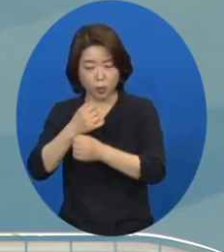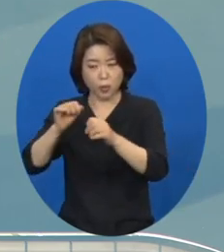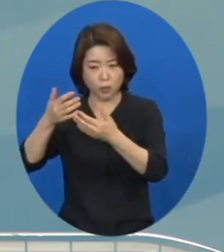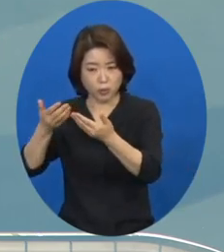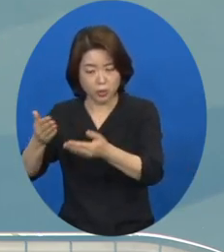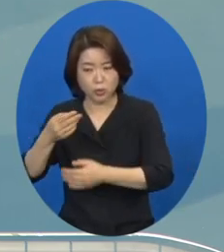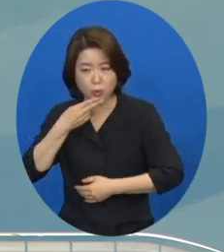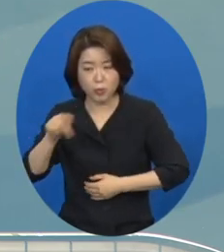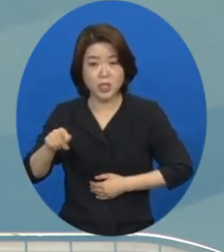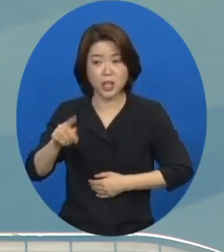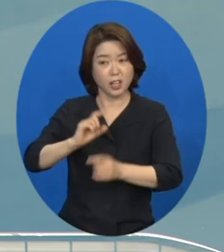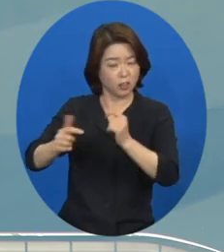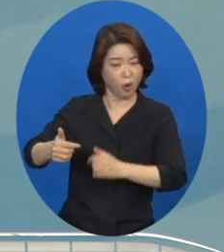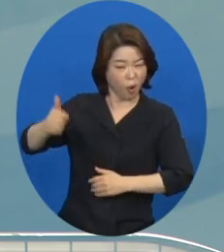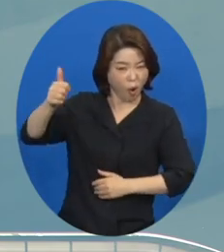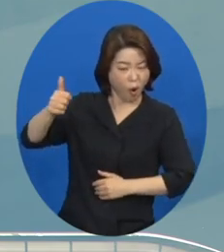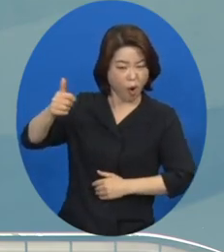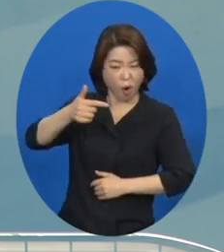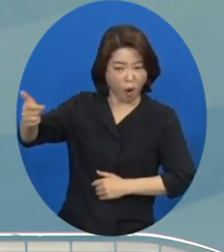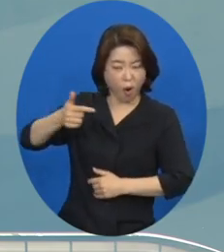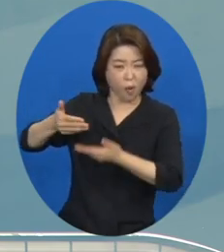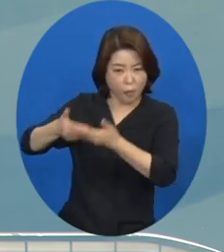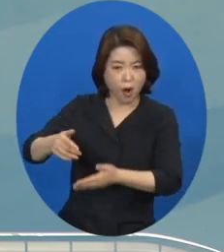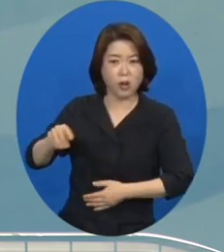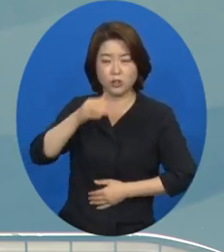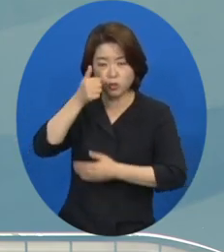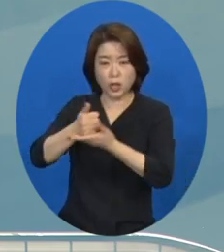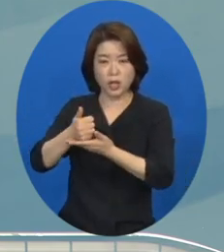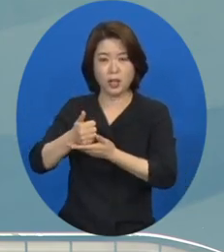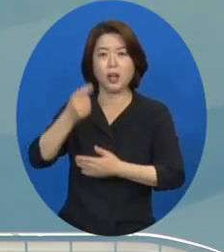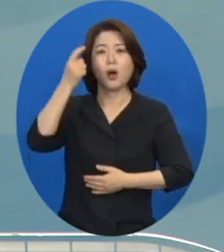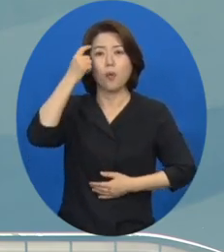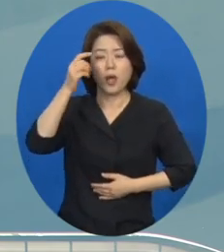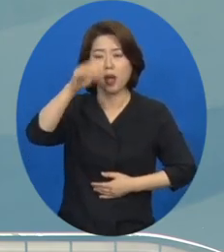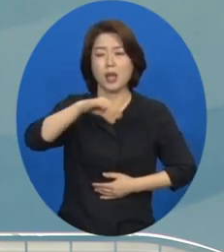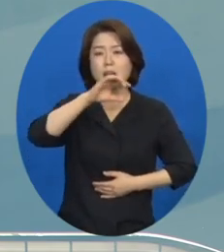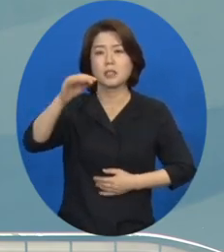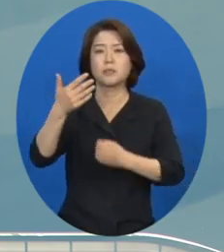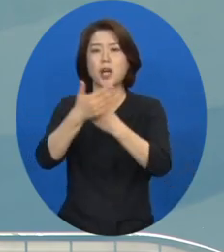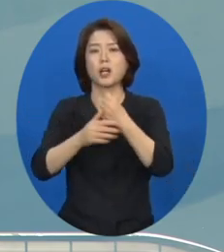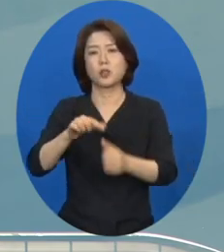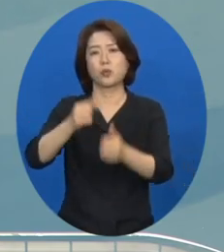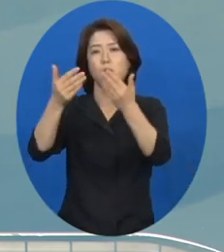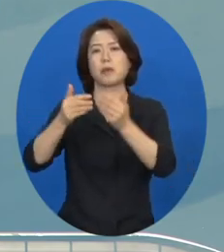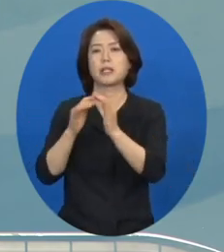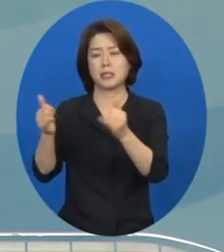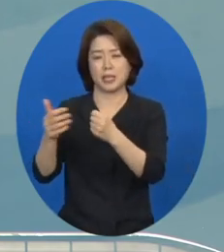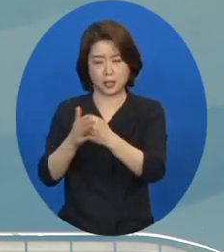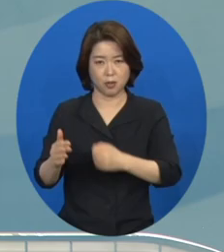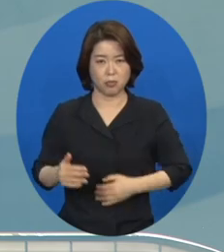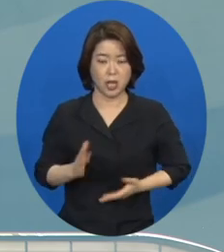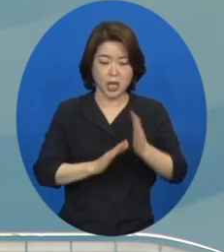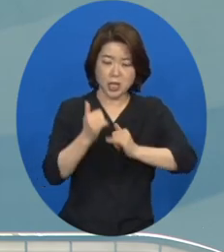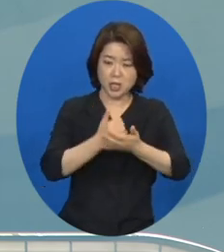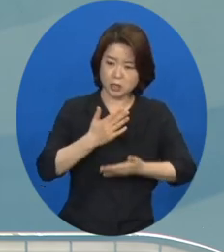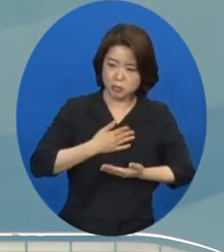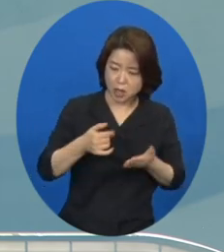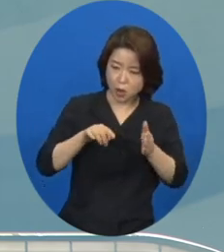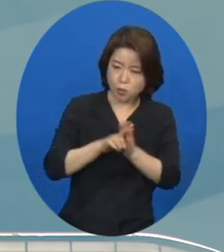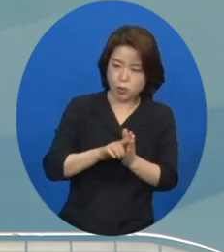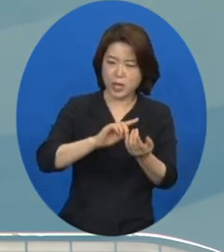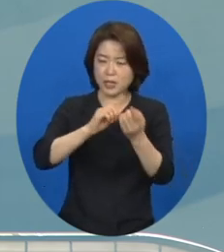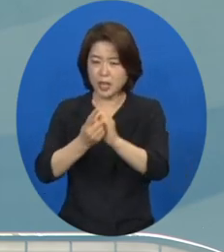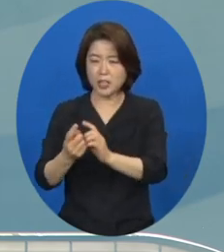왜? 십자가의 은혜로 구원받은 자니까. 예수님은 나 위에 대신 죽으시고 하나님은